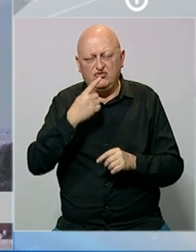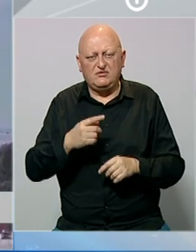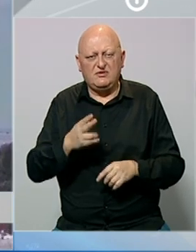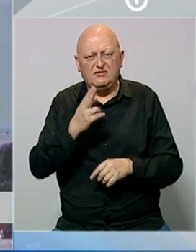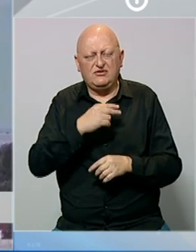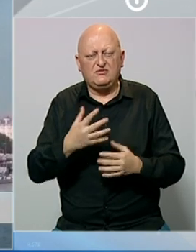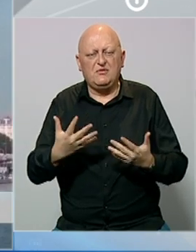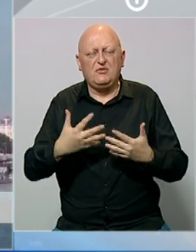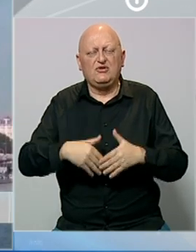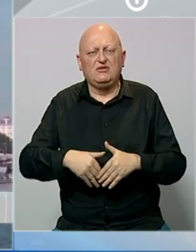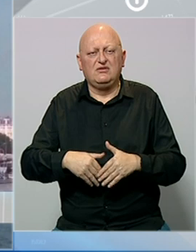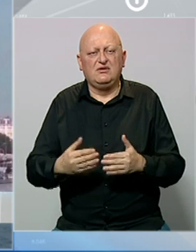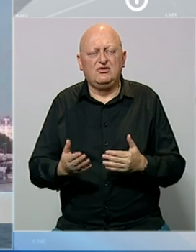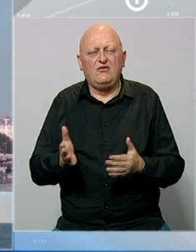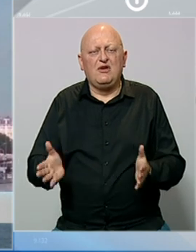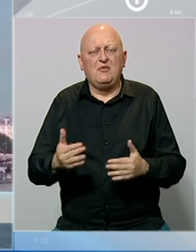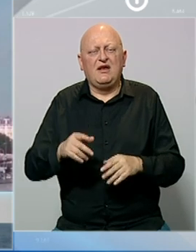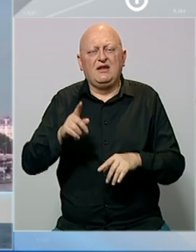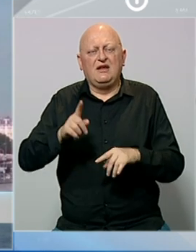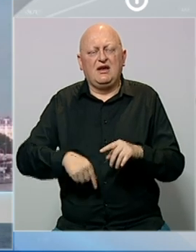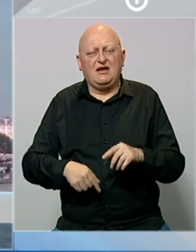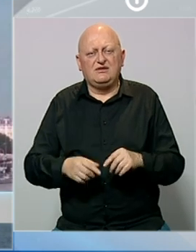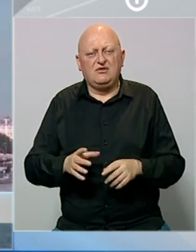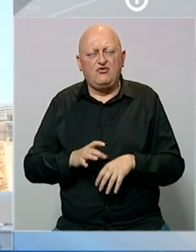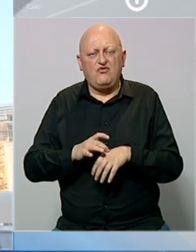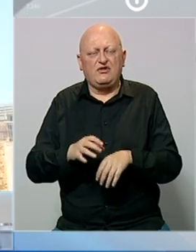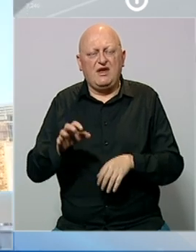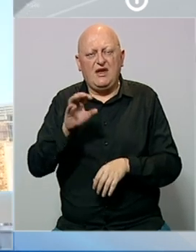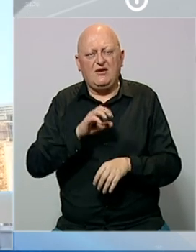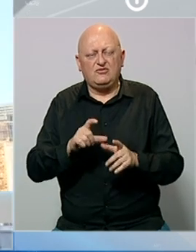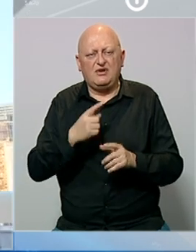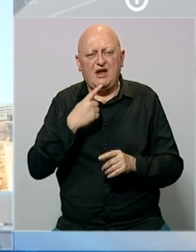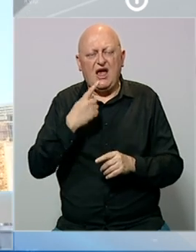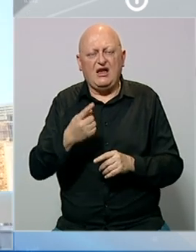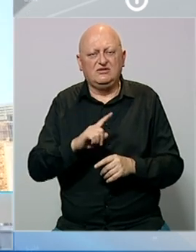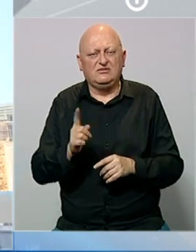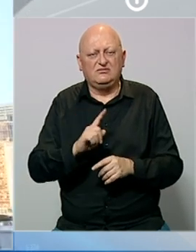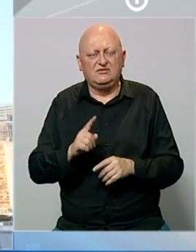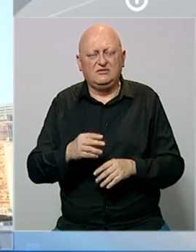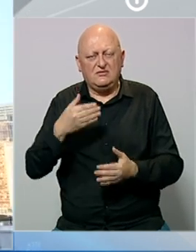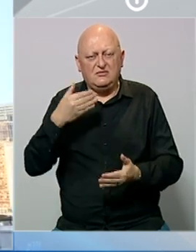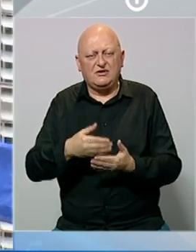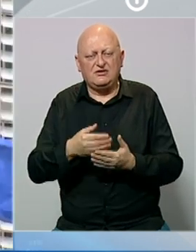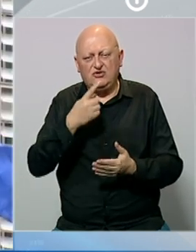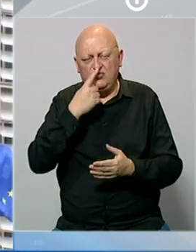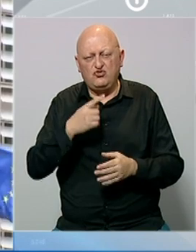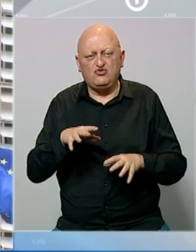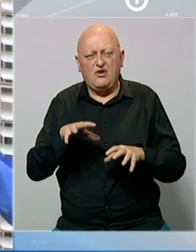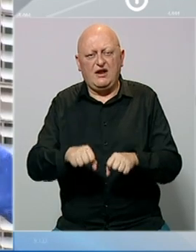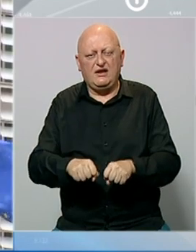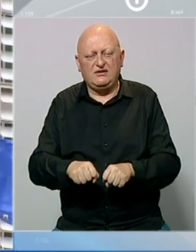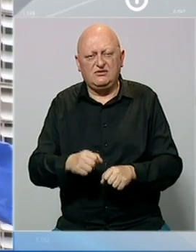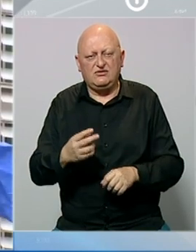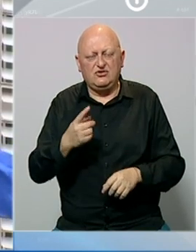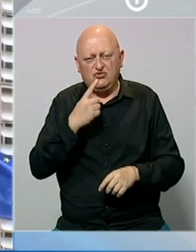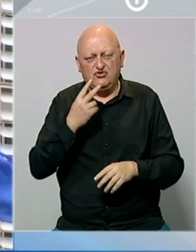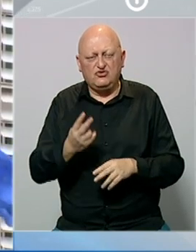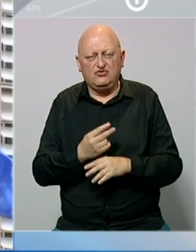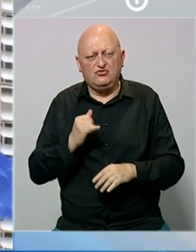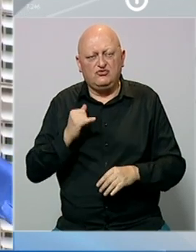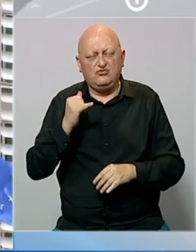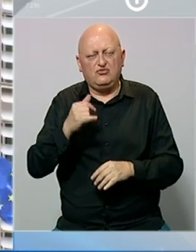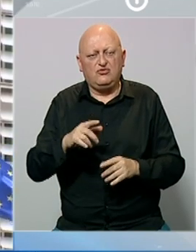i kompanijama. Novi paket sankcija uvodi Evropska unija, koja, navodi se, nikada neće priznati rusku aneksiju. Ruske državljane koji